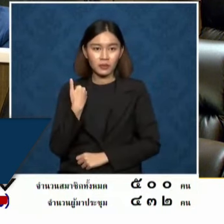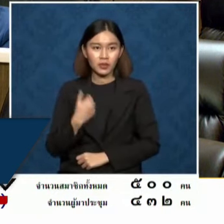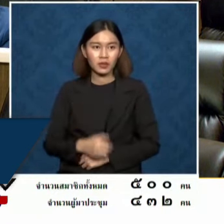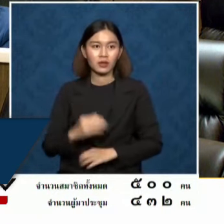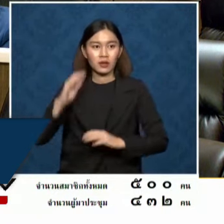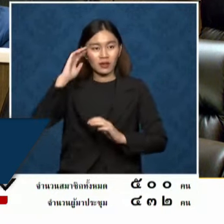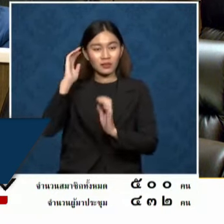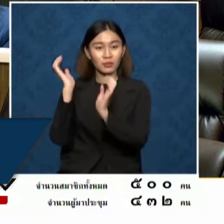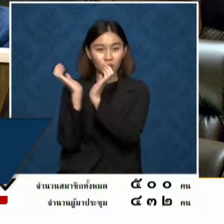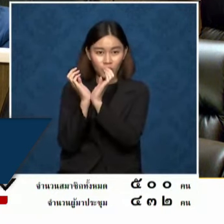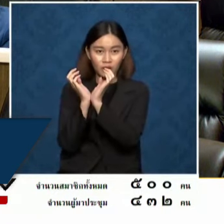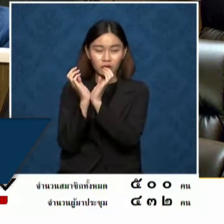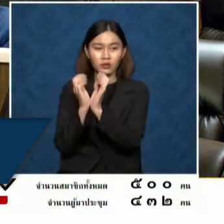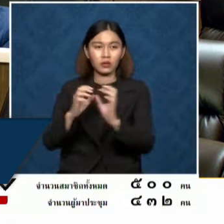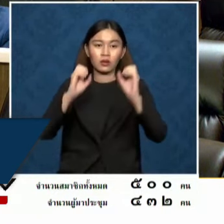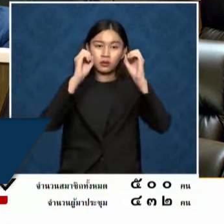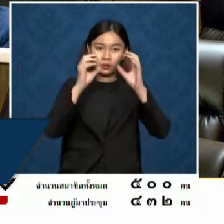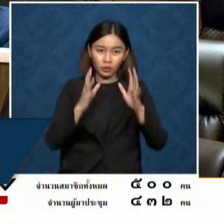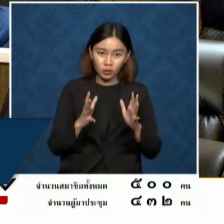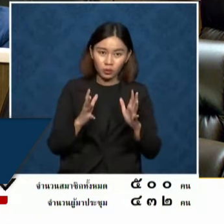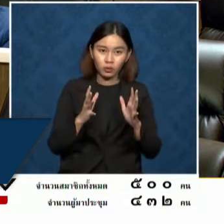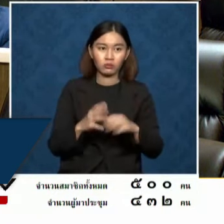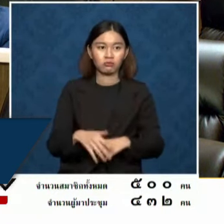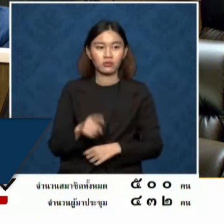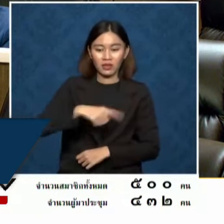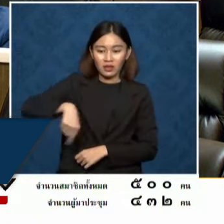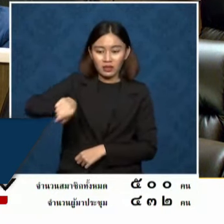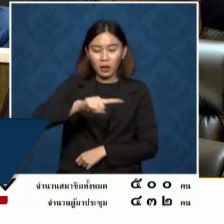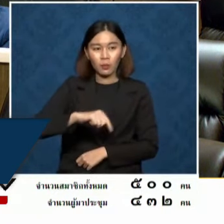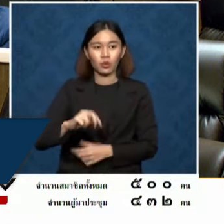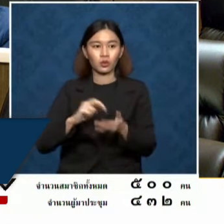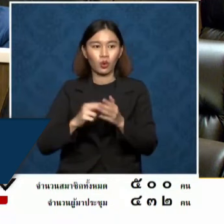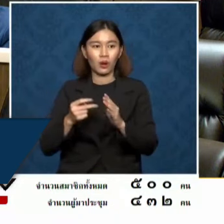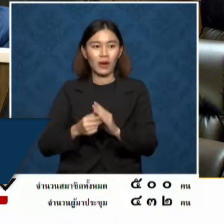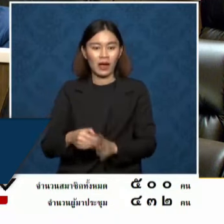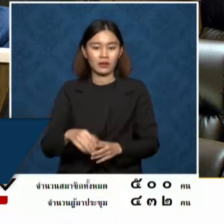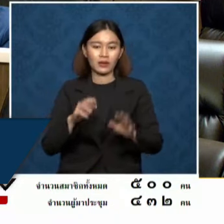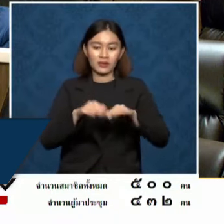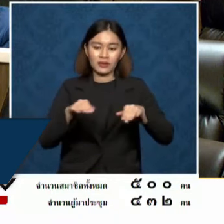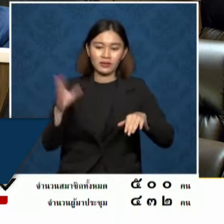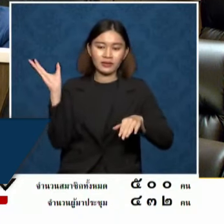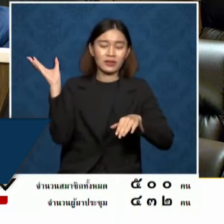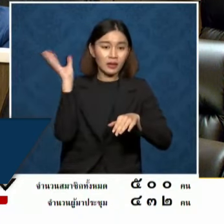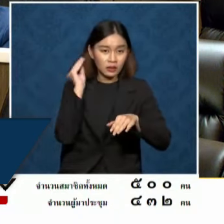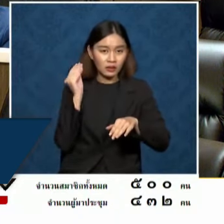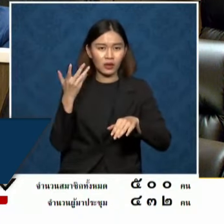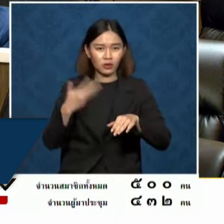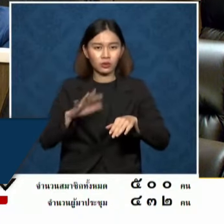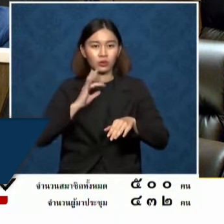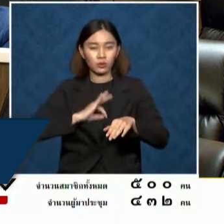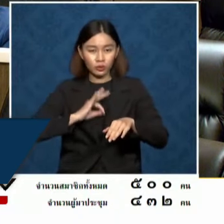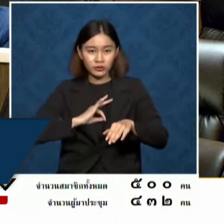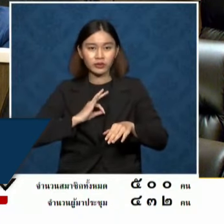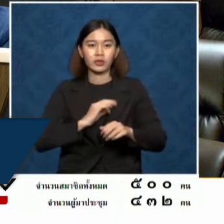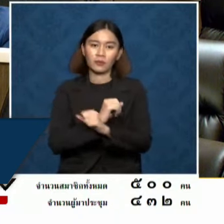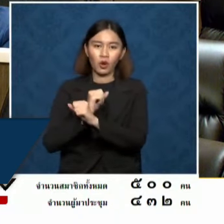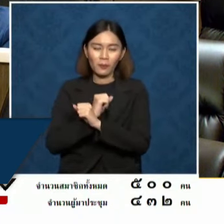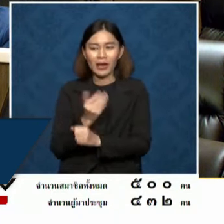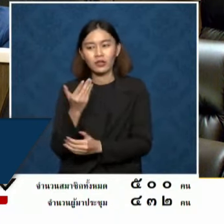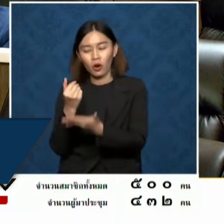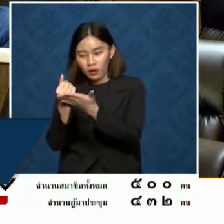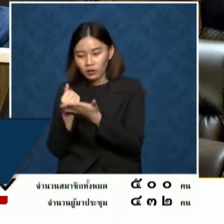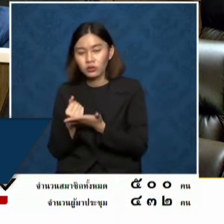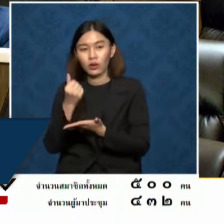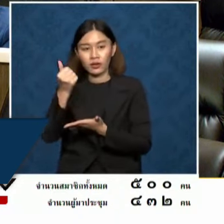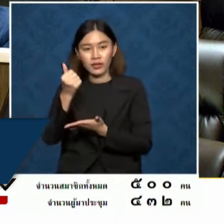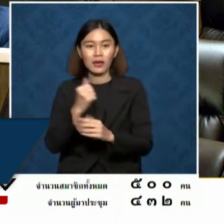ตำรวจอย่างนี้ครูอย่างนี้นี่ควรเป็นสิ่งที่เด็กได้ยืนชื่อเสียงเรียงนามแล้วควรจะเป็นที่พึ่งพิง